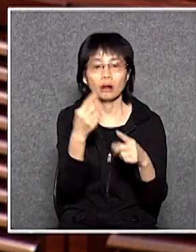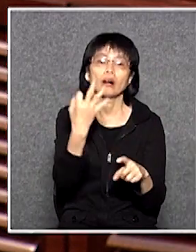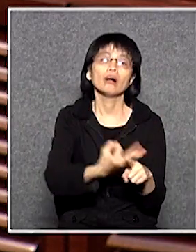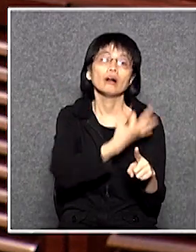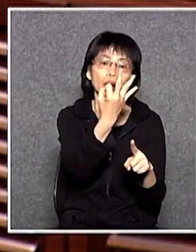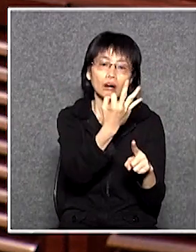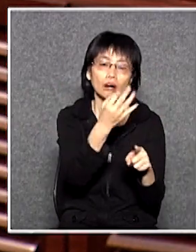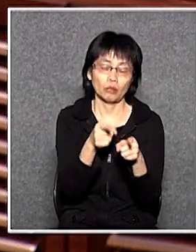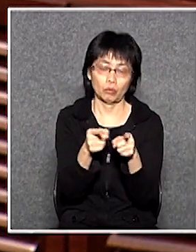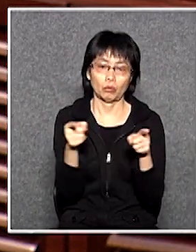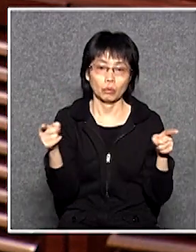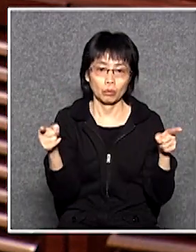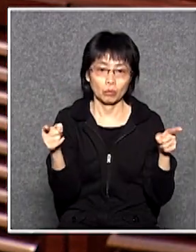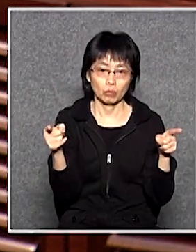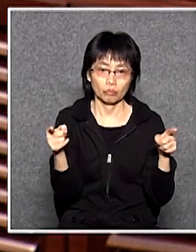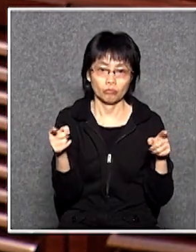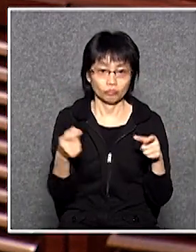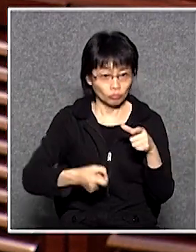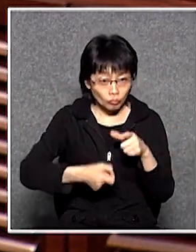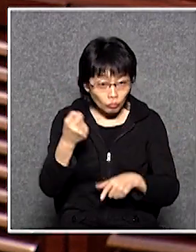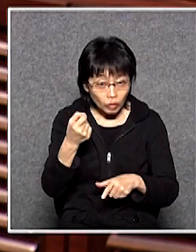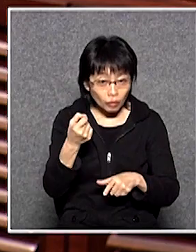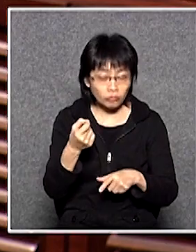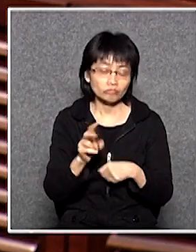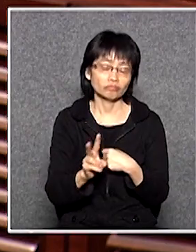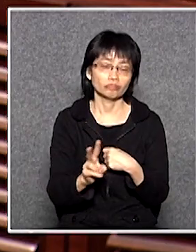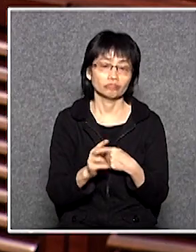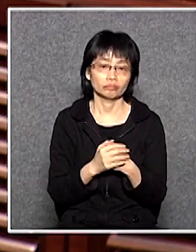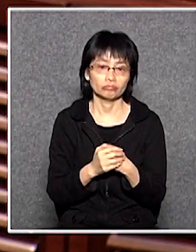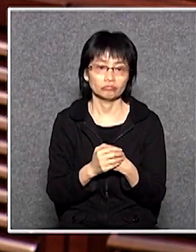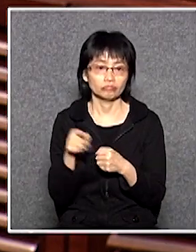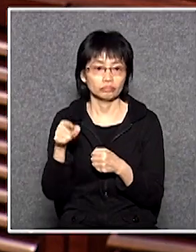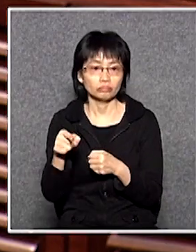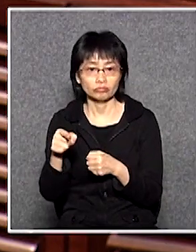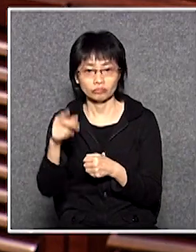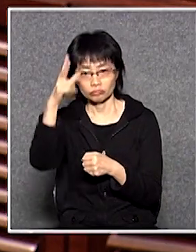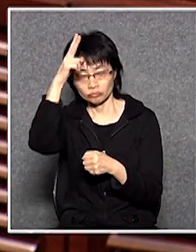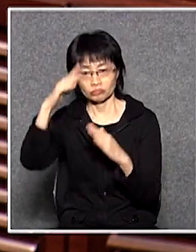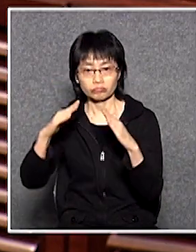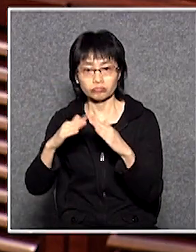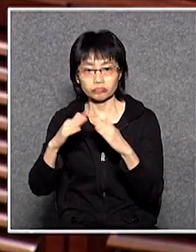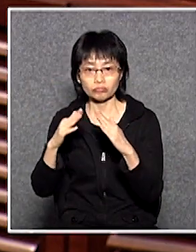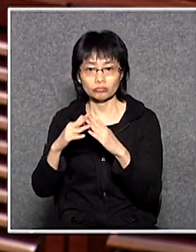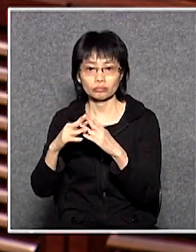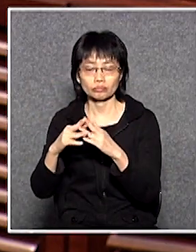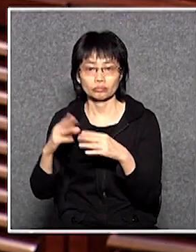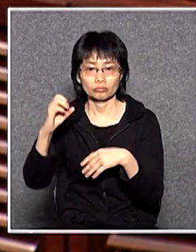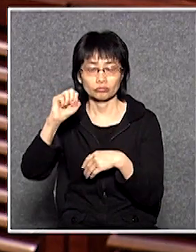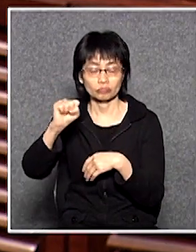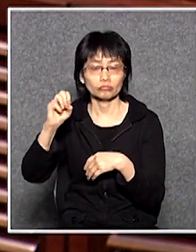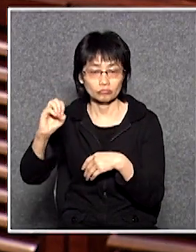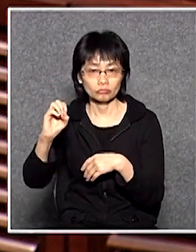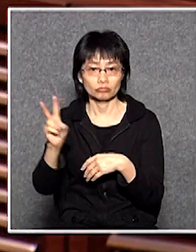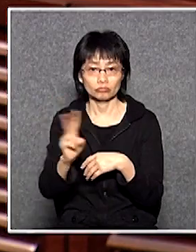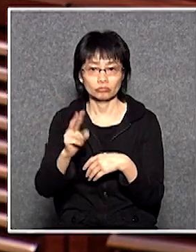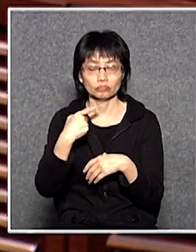咁又係公平咩？搞到阿蘇錦良局長啊，都要唱翻隻拉布感言，去表達